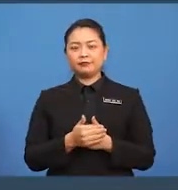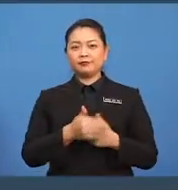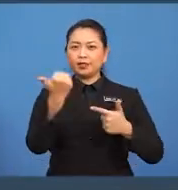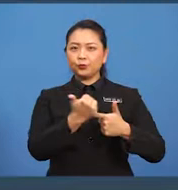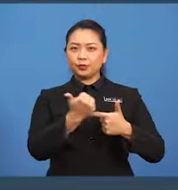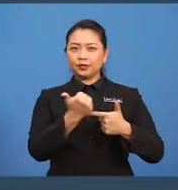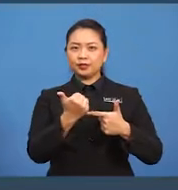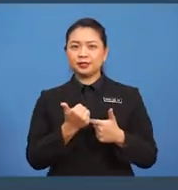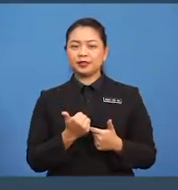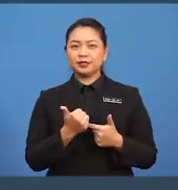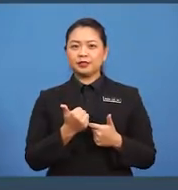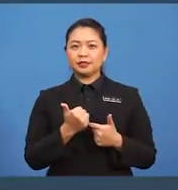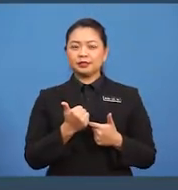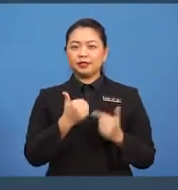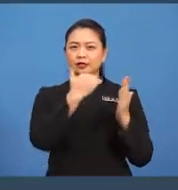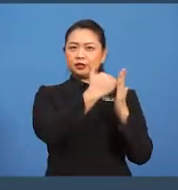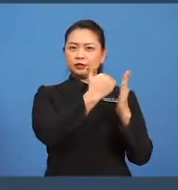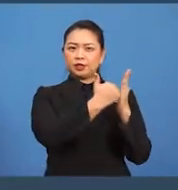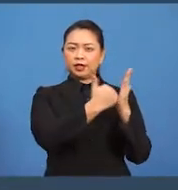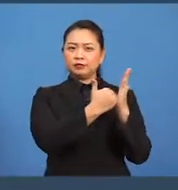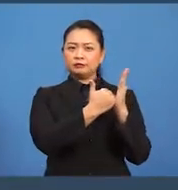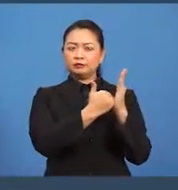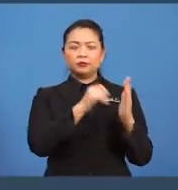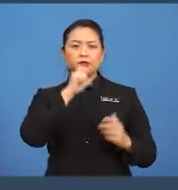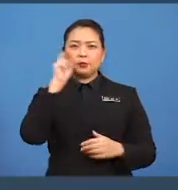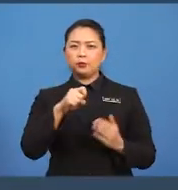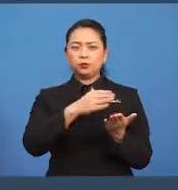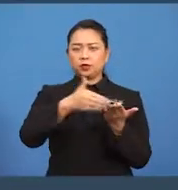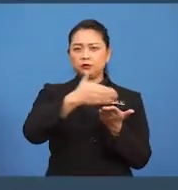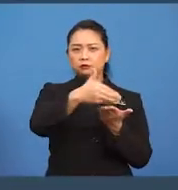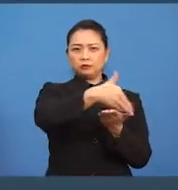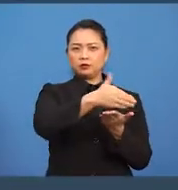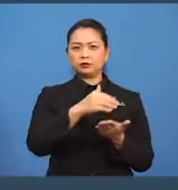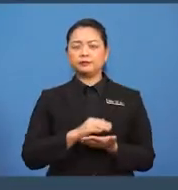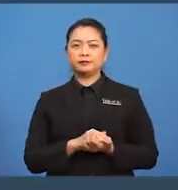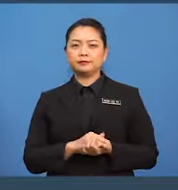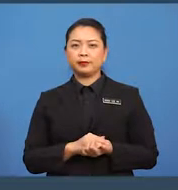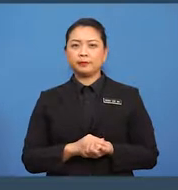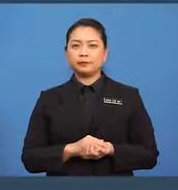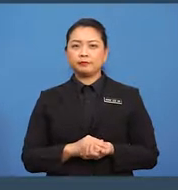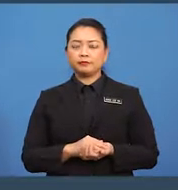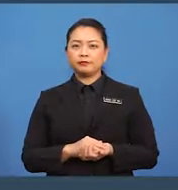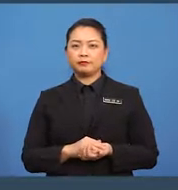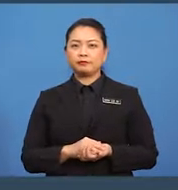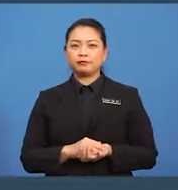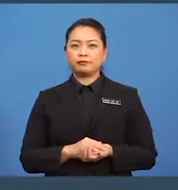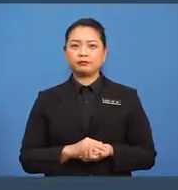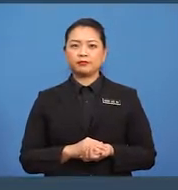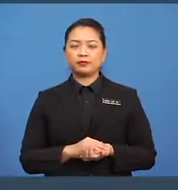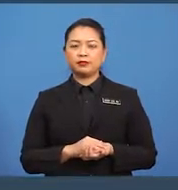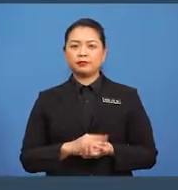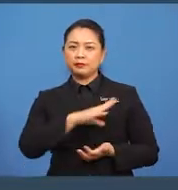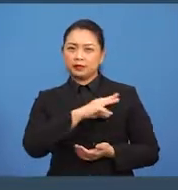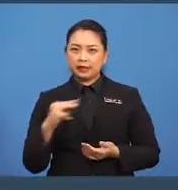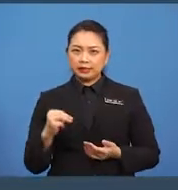Kedua, item-item yang terdapat dalam senarai tidak perlu diisi mengikut urutan.